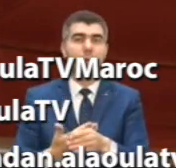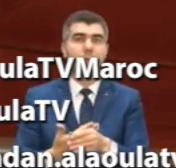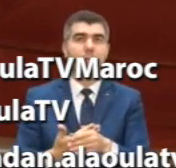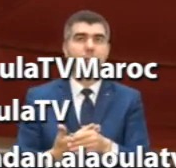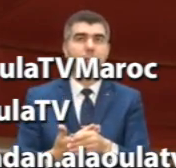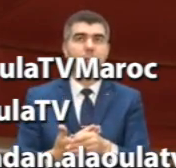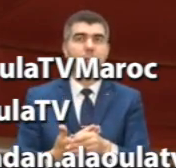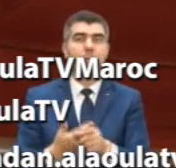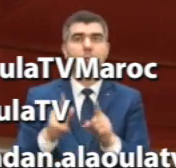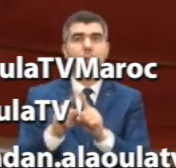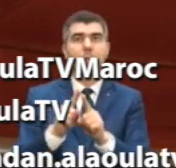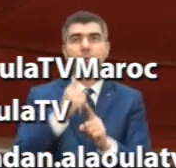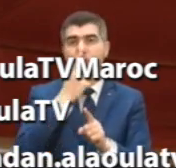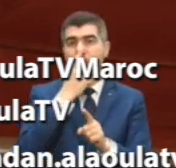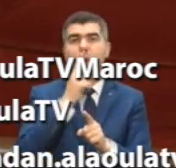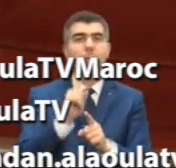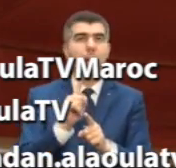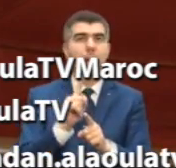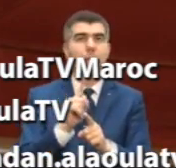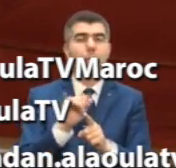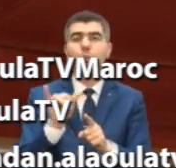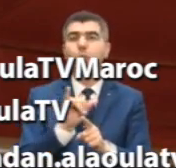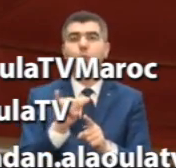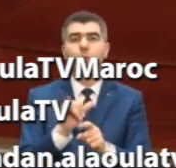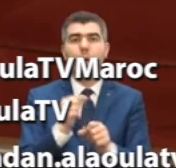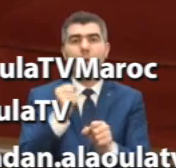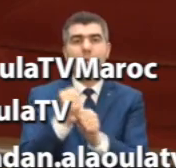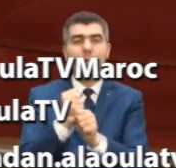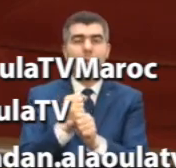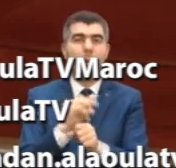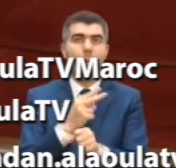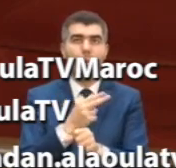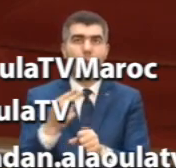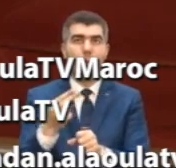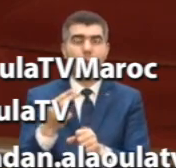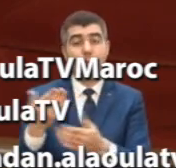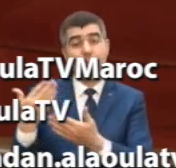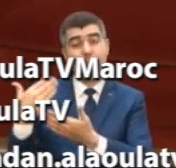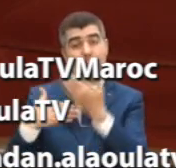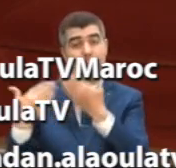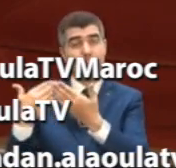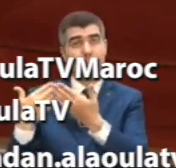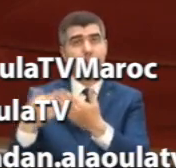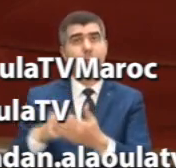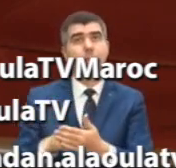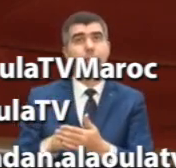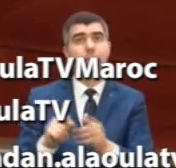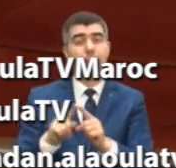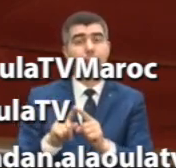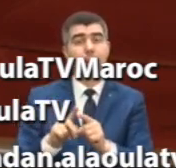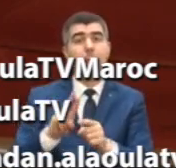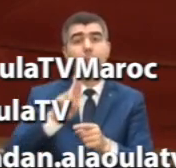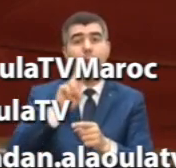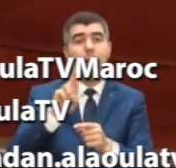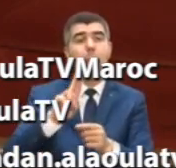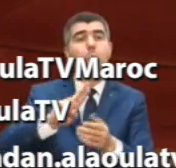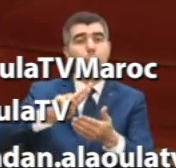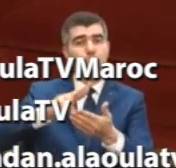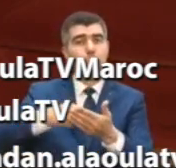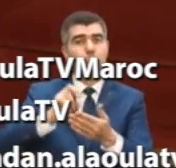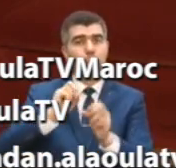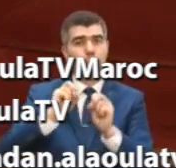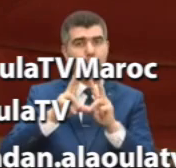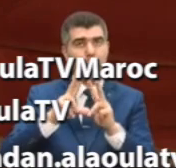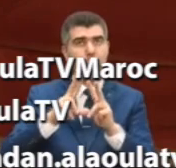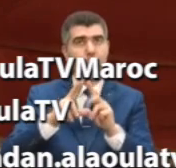وكل واحد كانوا كيقولوا انت راك اشنو تدير انت راه هادشي ماشي انا داك. شكرا. وزاره الملك عطى الموافقه امام المفاجاه